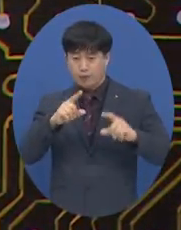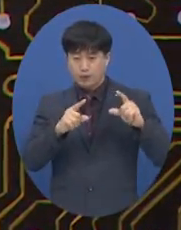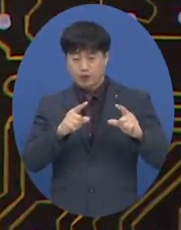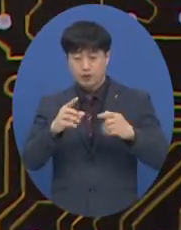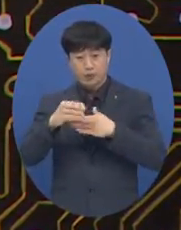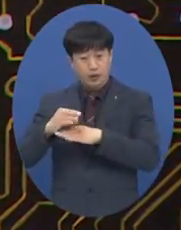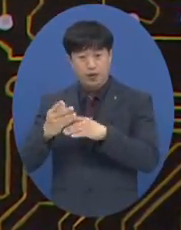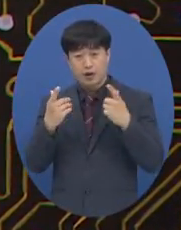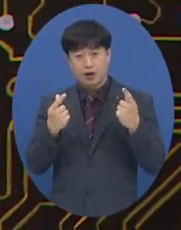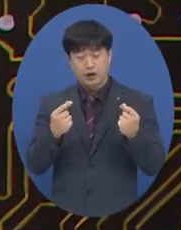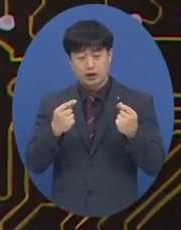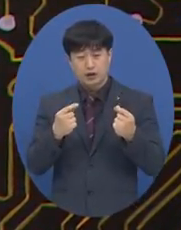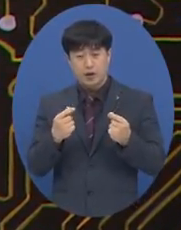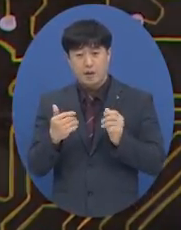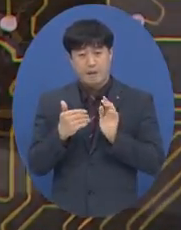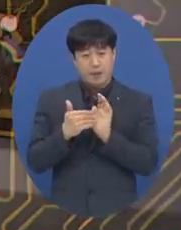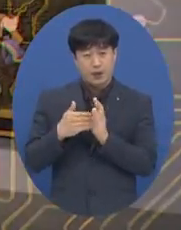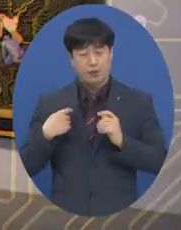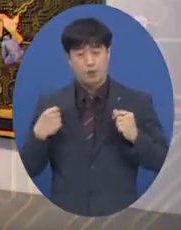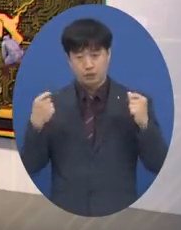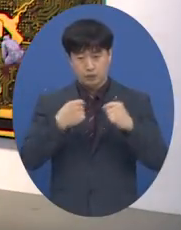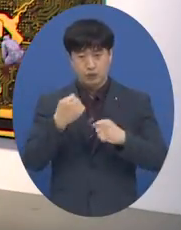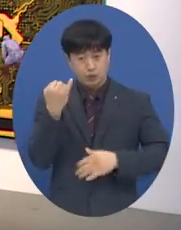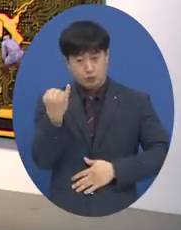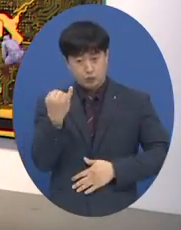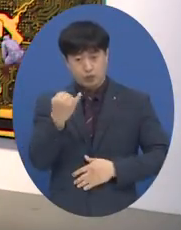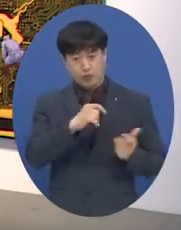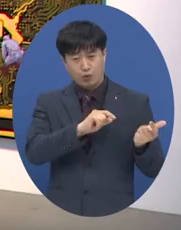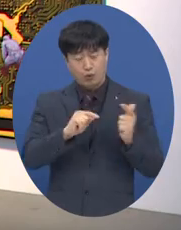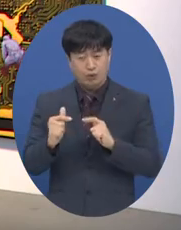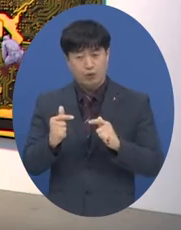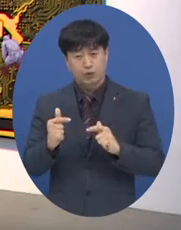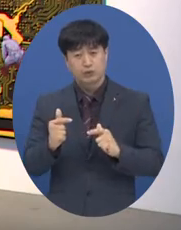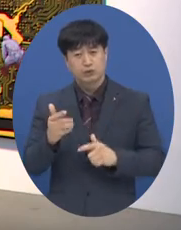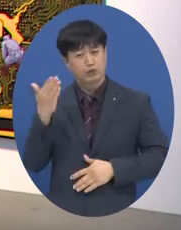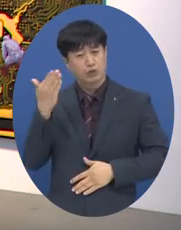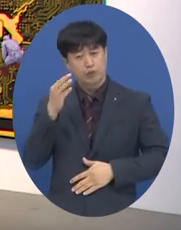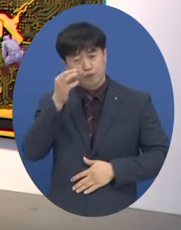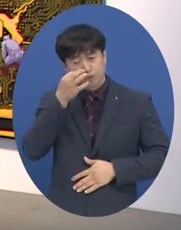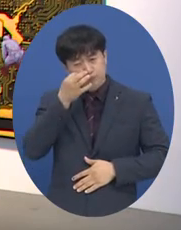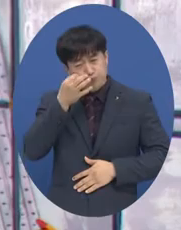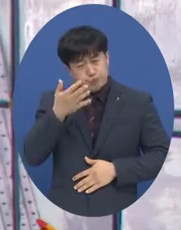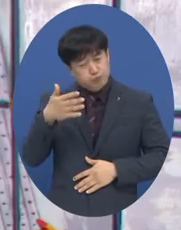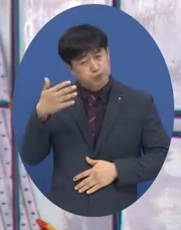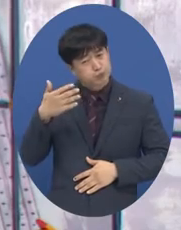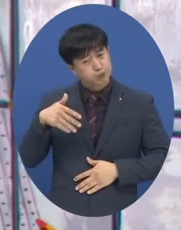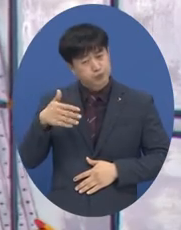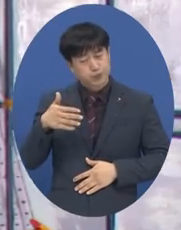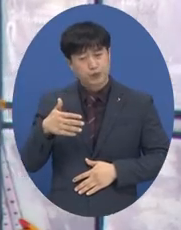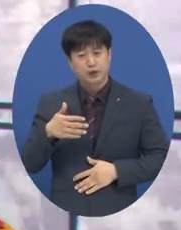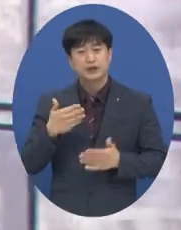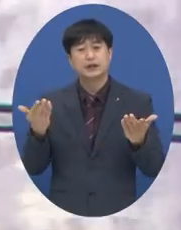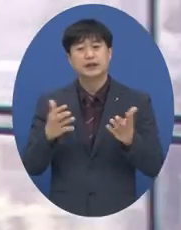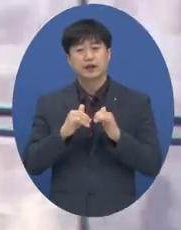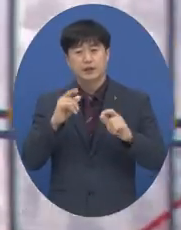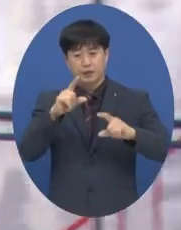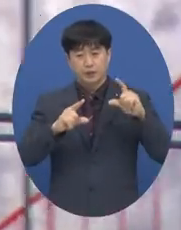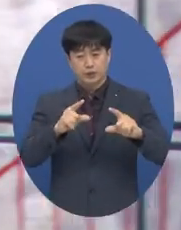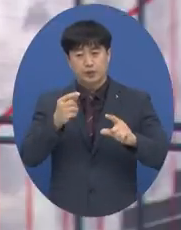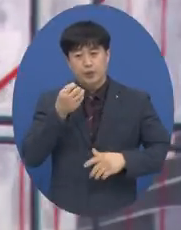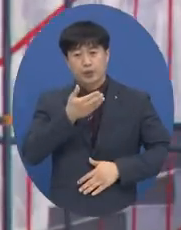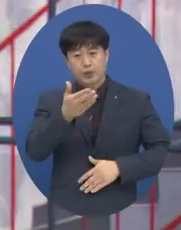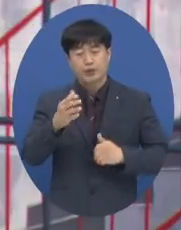사람, 여성 등 이전에는 볼수 없었던 새로운 노동자의 모습이 보입니다. 작가는 작품들을